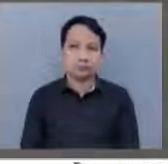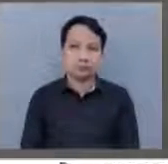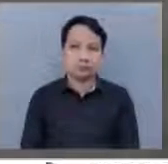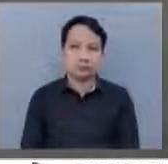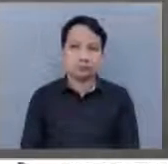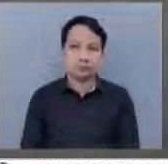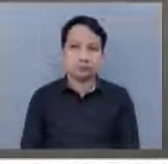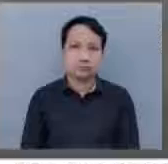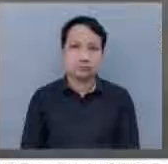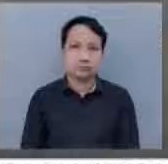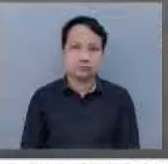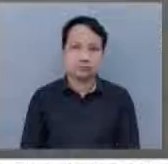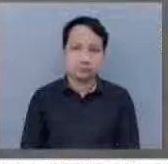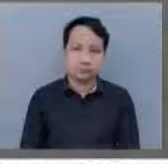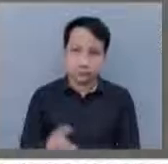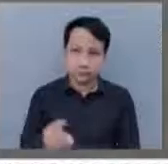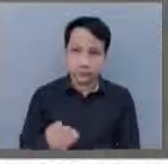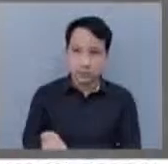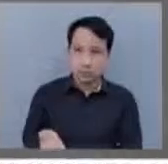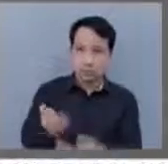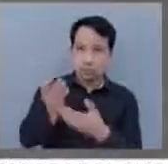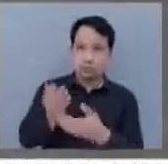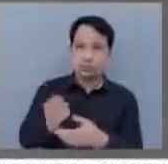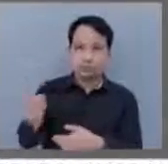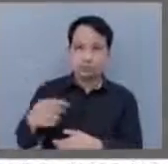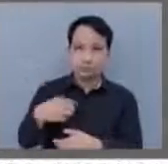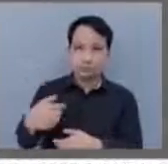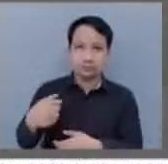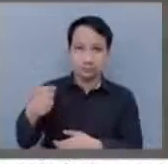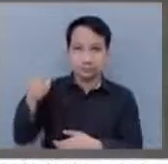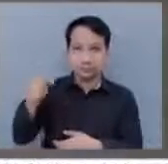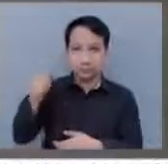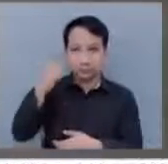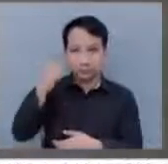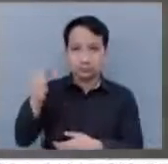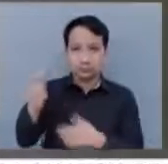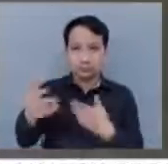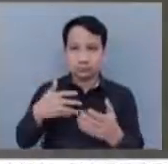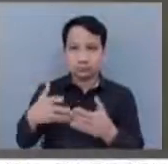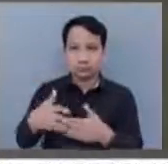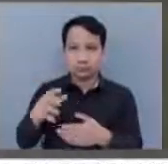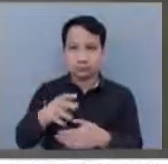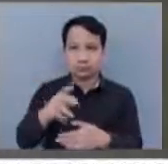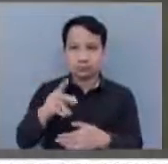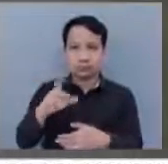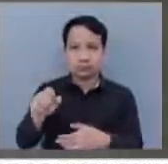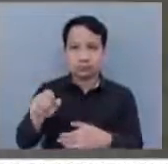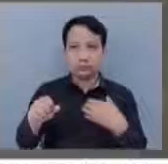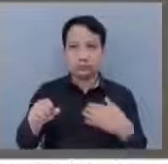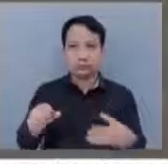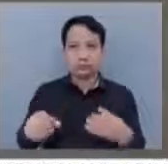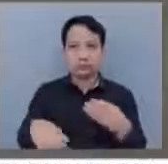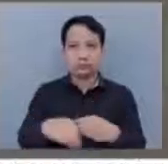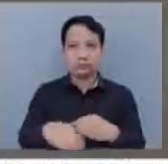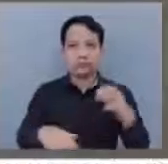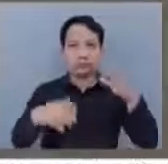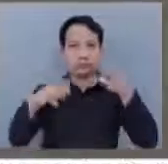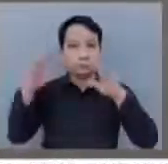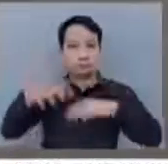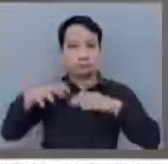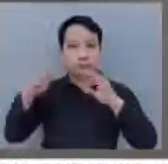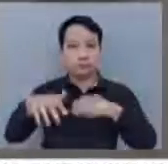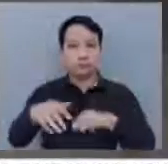Samantala, hinangaan naman si Police Staff Sergeant Miguel Jimenez Jr. ng Ballesteros Police Station. Sa kabila kasi ng malakas na buhos ng